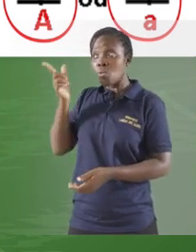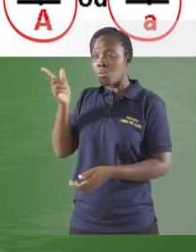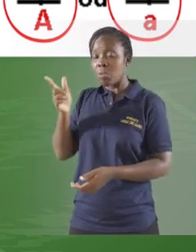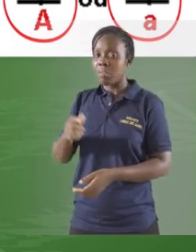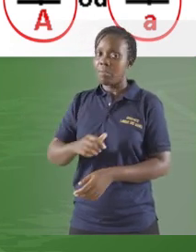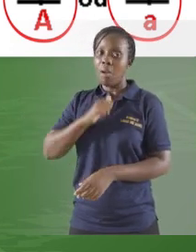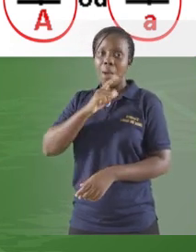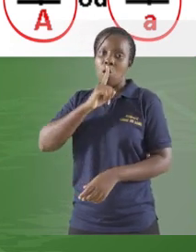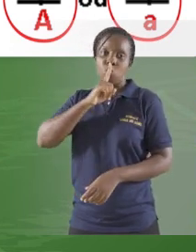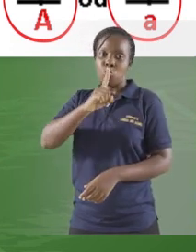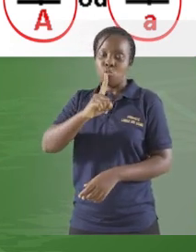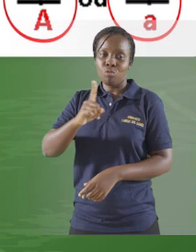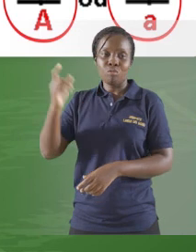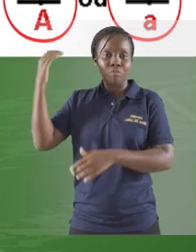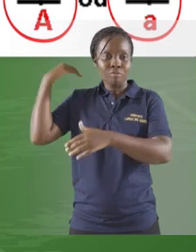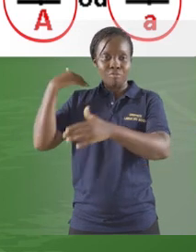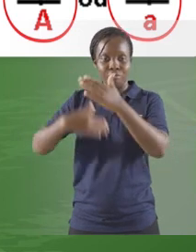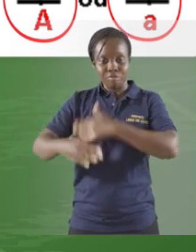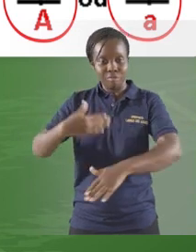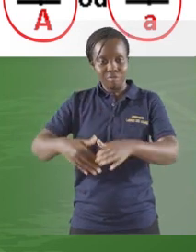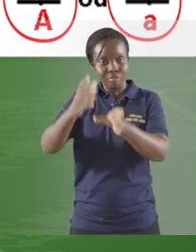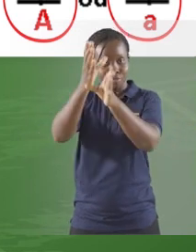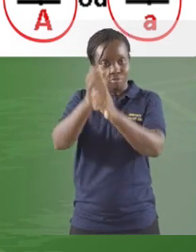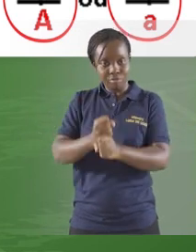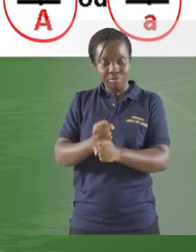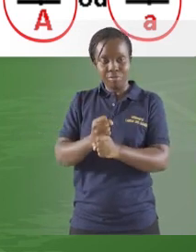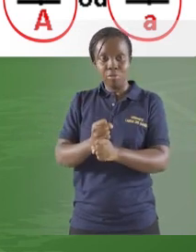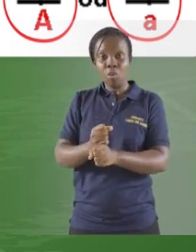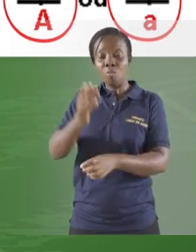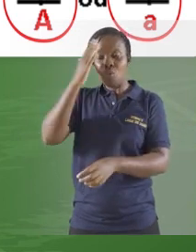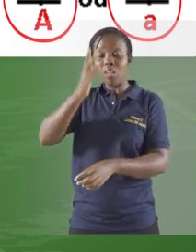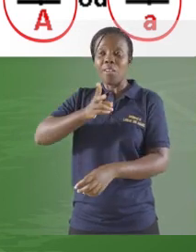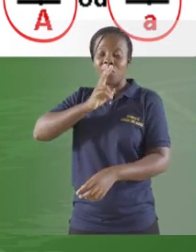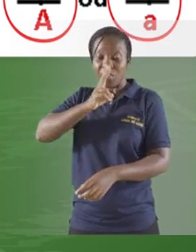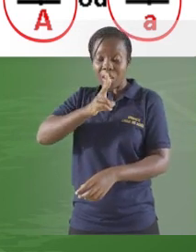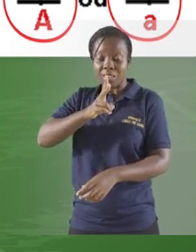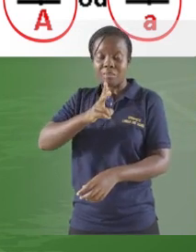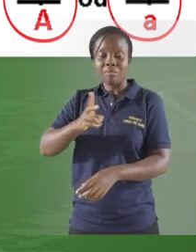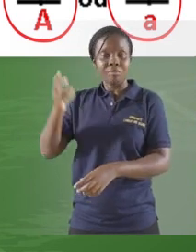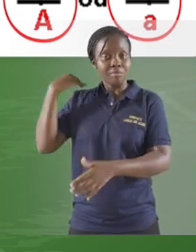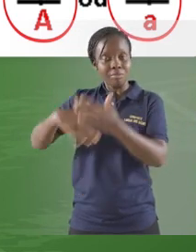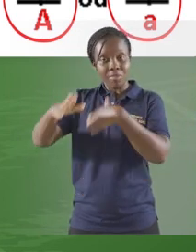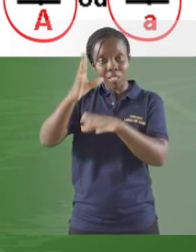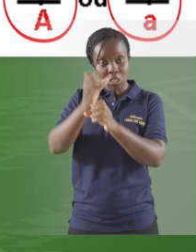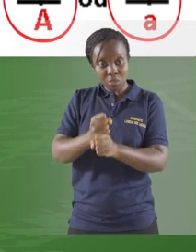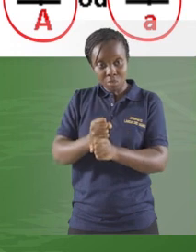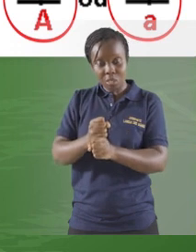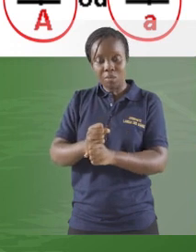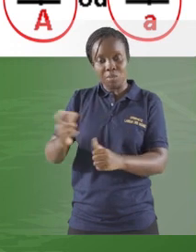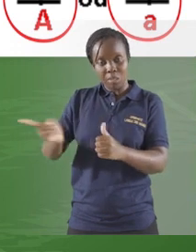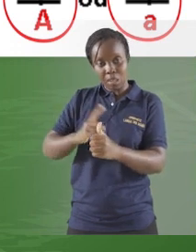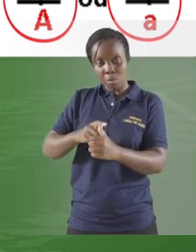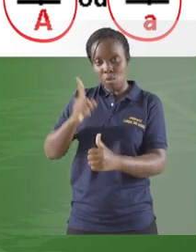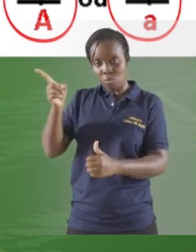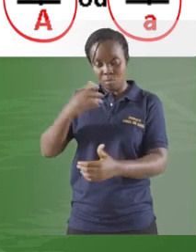incertain. Pour connaître son génotype réel, il faut qu'il ait des enfants. À la suite de cela, nous pourrons écrire